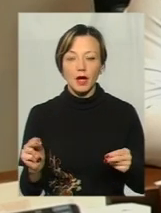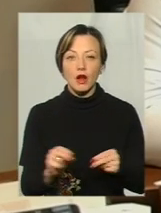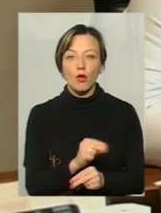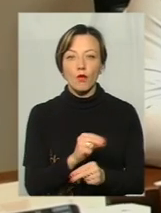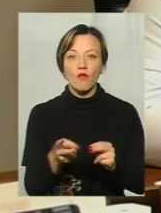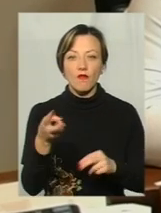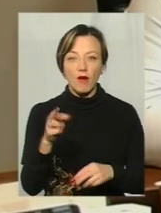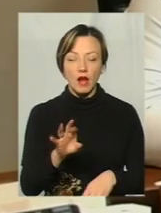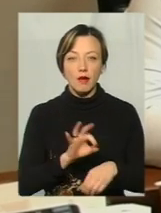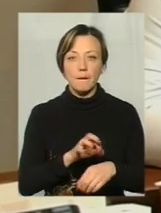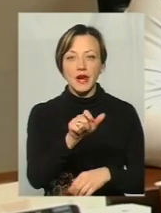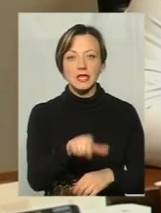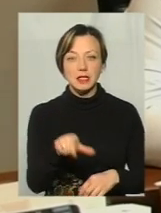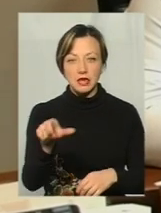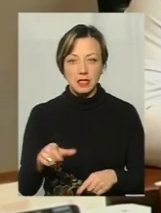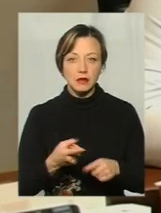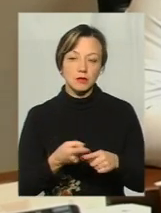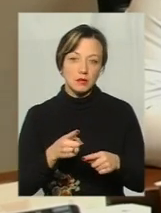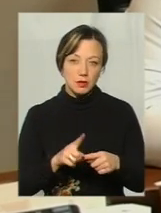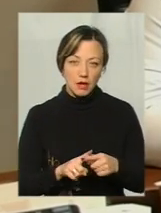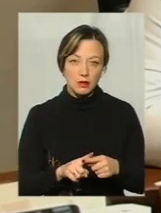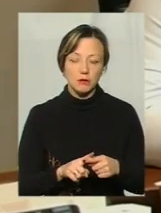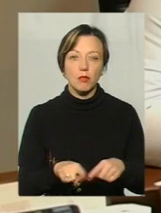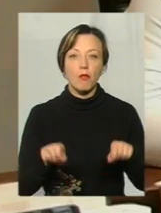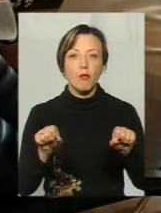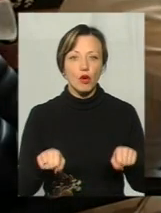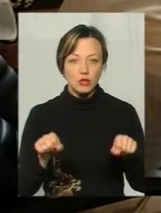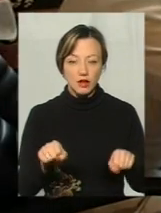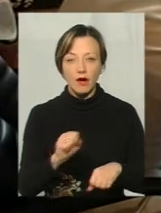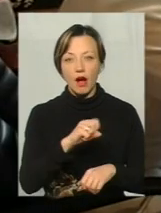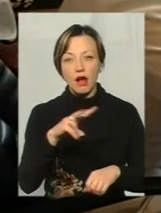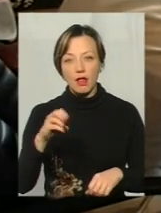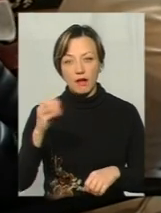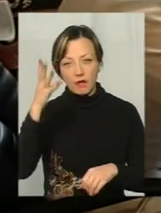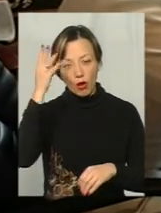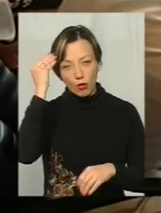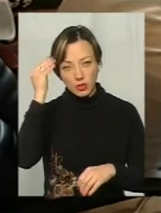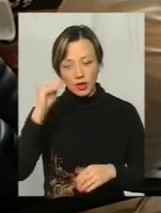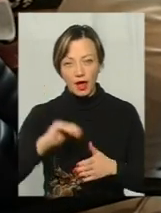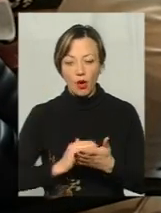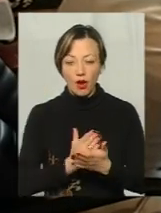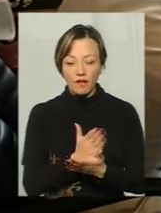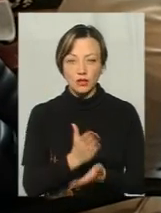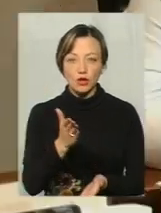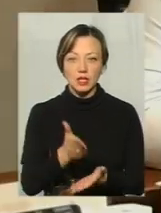лікування пацієнтів даним пацієнтам можливе. Но враховуючи географічне розташування дитячої